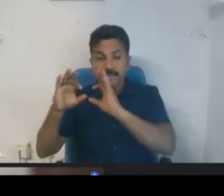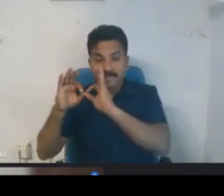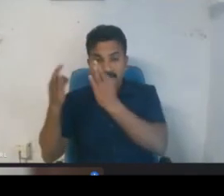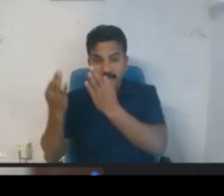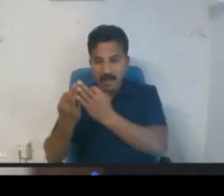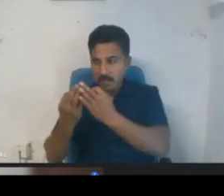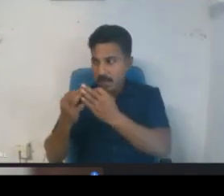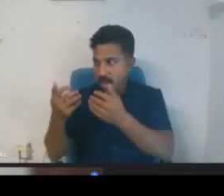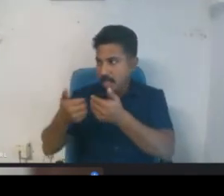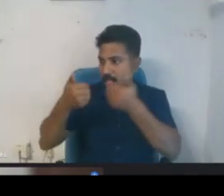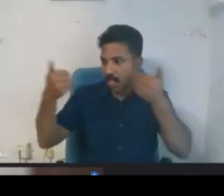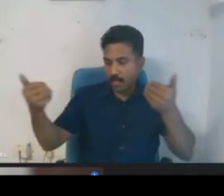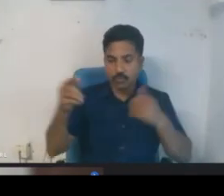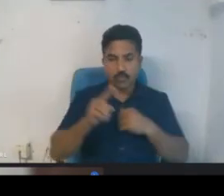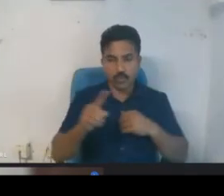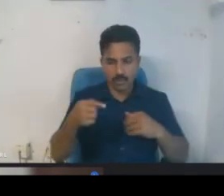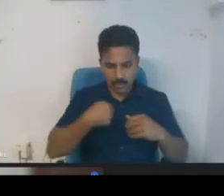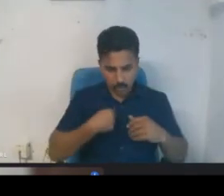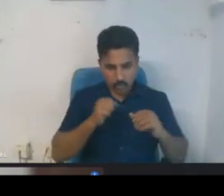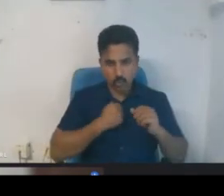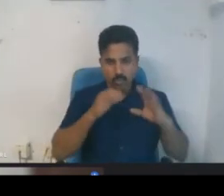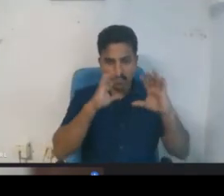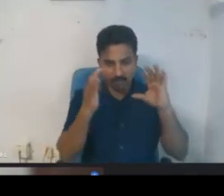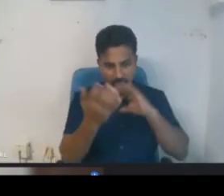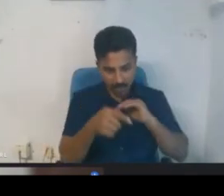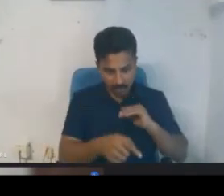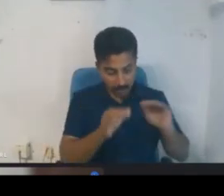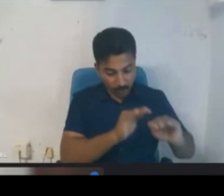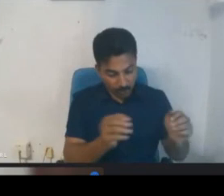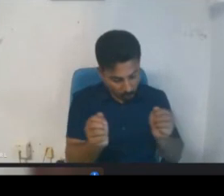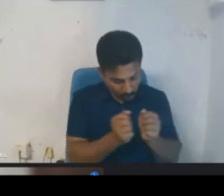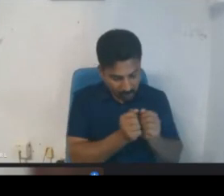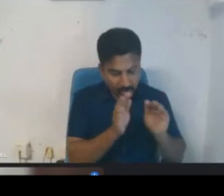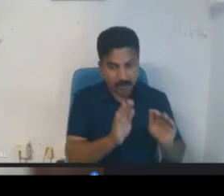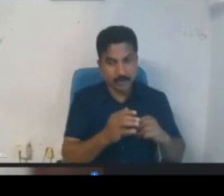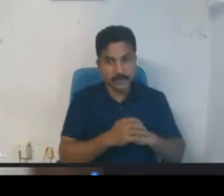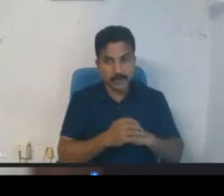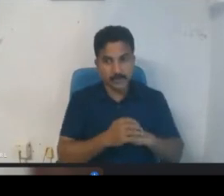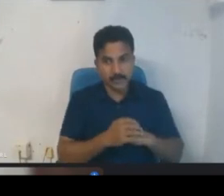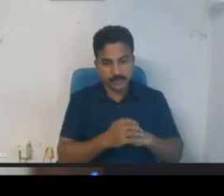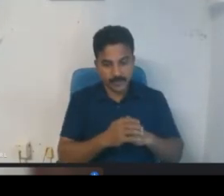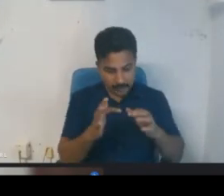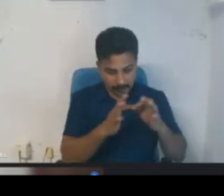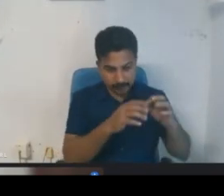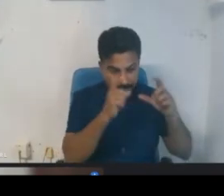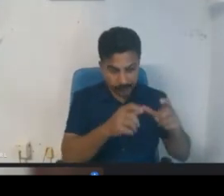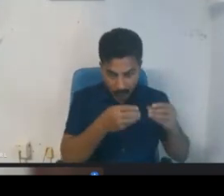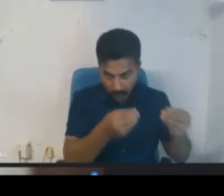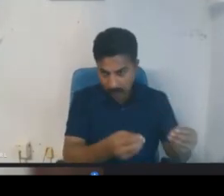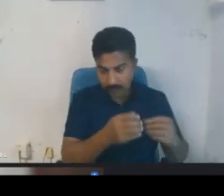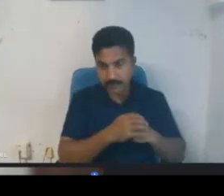അന്യരെ പോലെ നിൽക്കേണ്ട കാര്യമില്ല. ഇതാണ് നമ്മുടെ നോർമൽ. ഈ കുഞ്ഞ് നമ്മുടെ കൂടെയുണ്ട്, പ്രത്യേക പരിചരണം കൊടുക്കേണ്ട